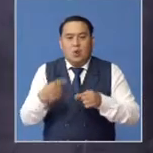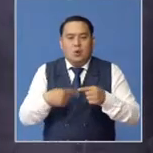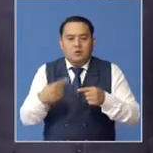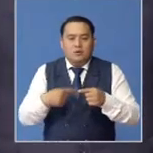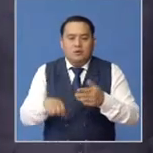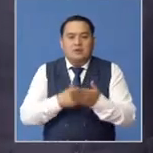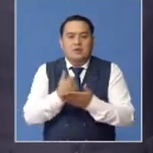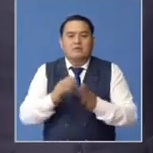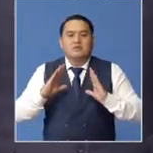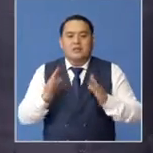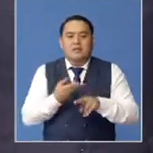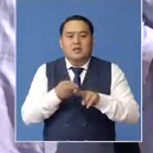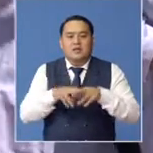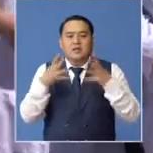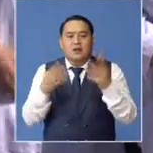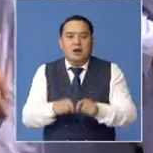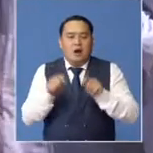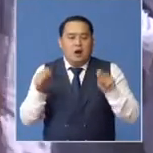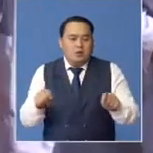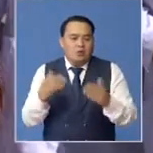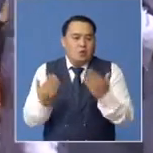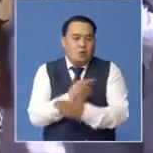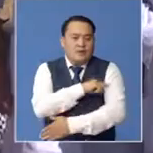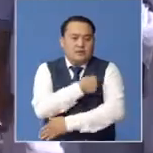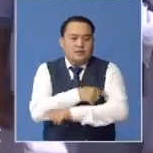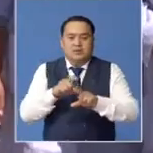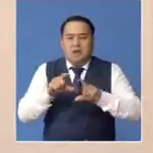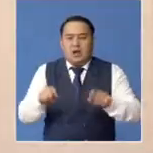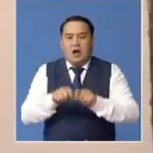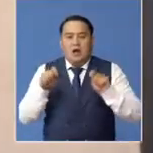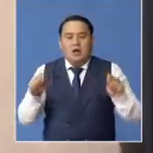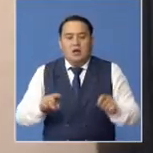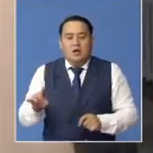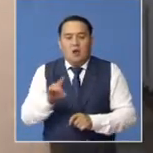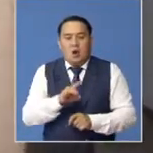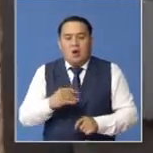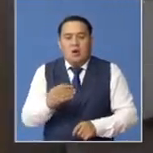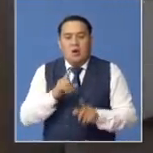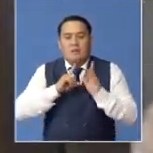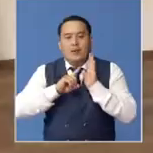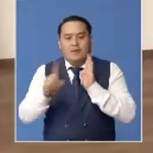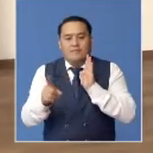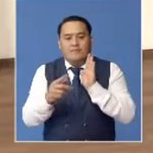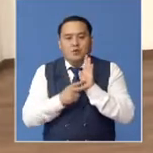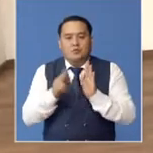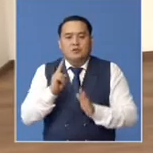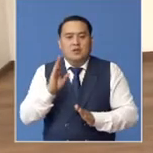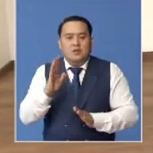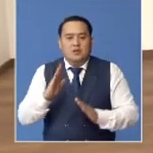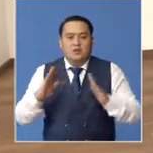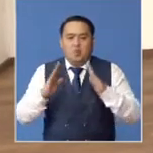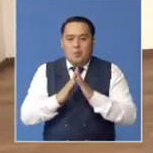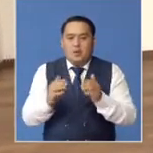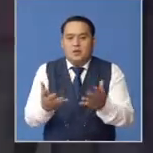Ну и главным событием в этот день стало открытие нового здания амбулатории. Если жители микрорайона Достык ходили в больницу за 8 километров от дома, то